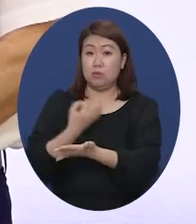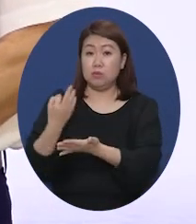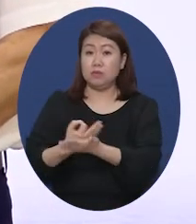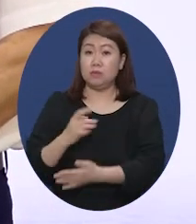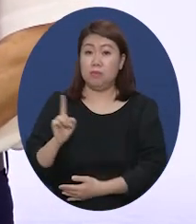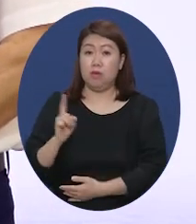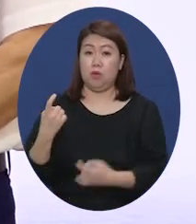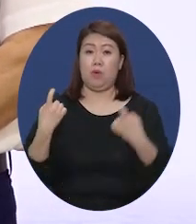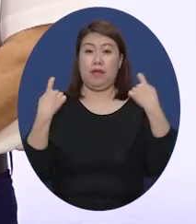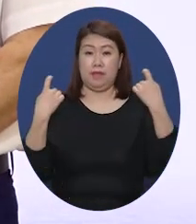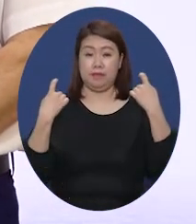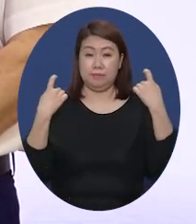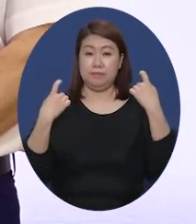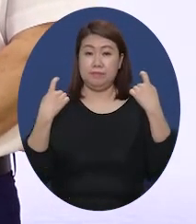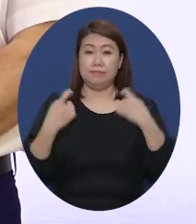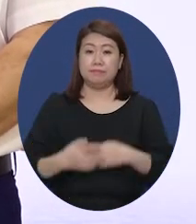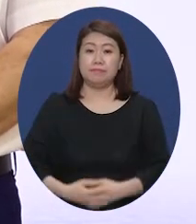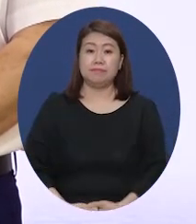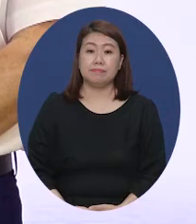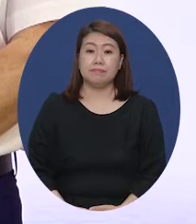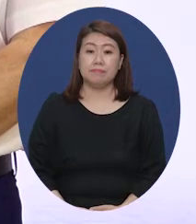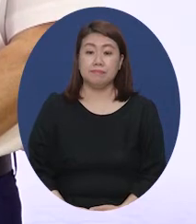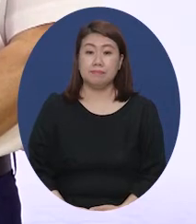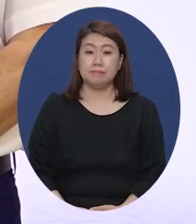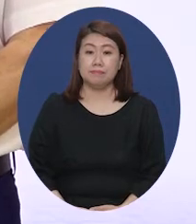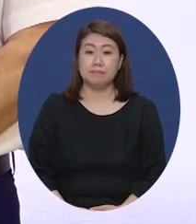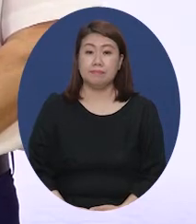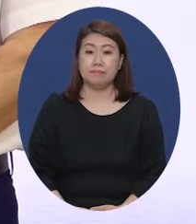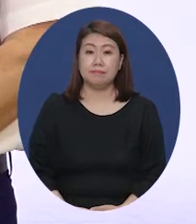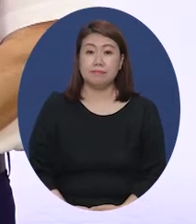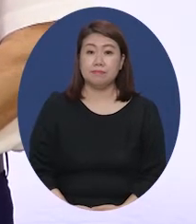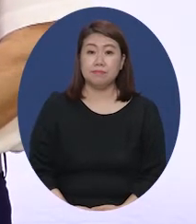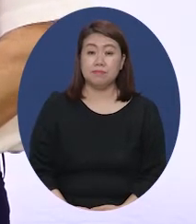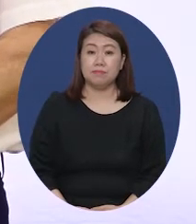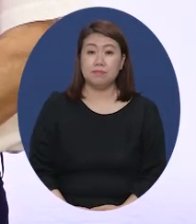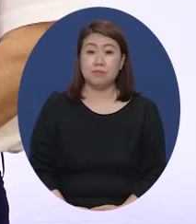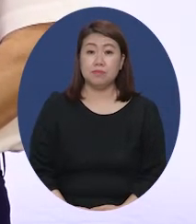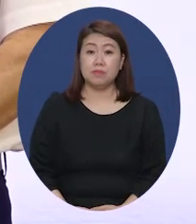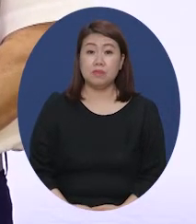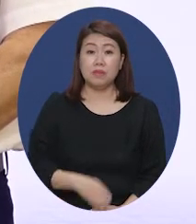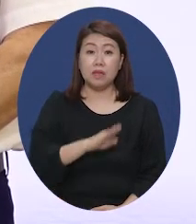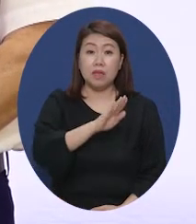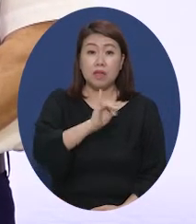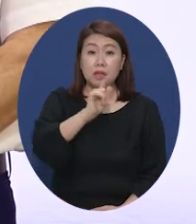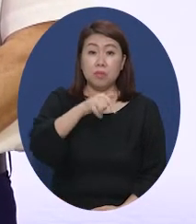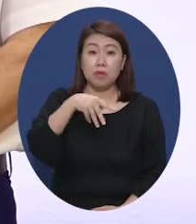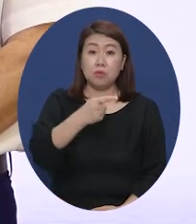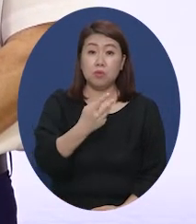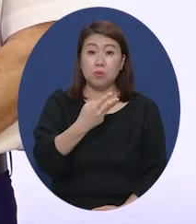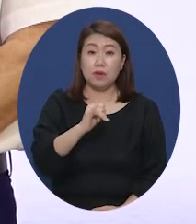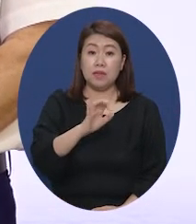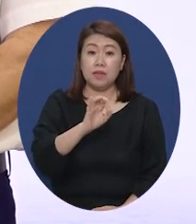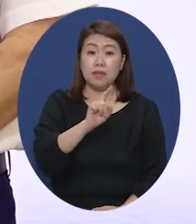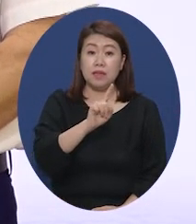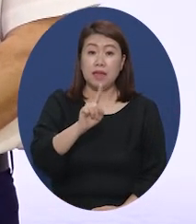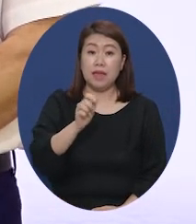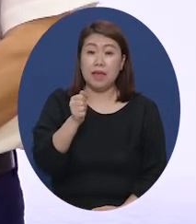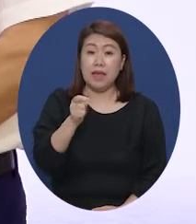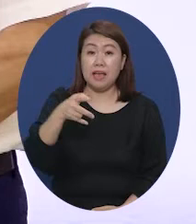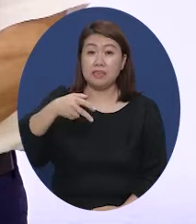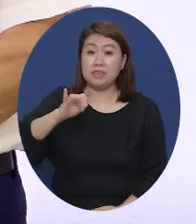한 명이었고, 일조했고요. 그 다음에 이제 아마존에 있는 이제 빅토리아 해지아라고 하는